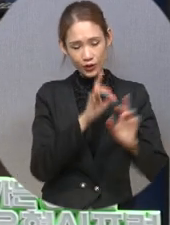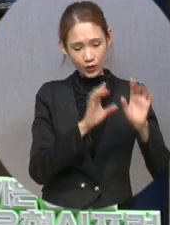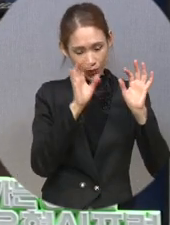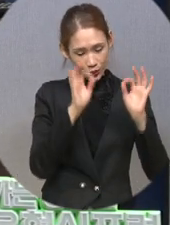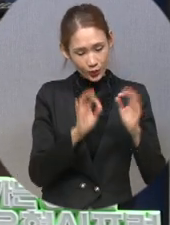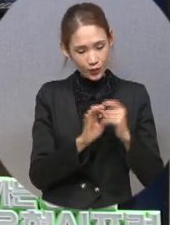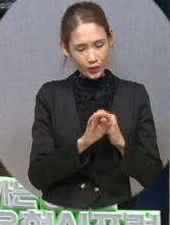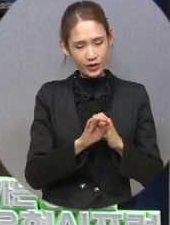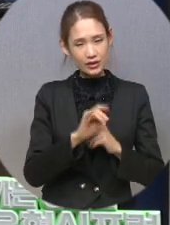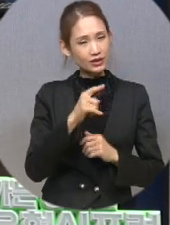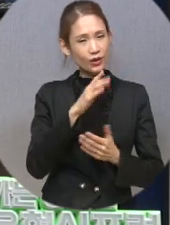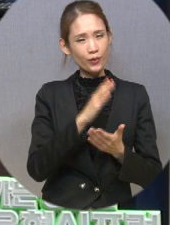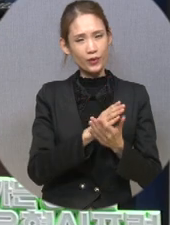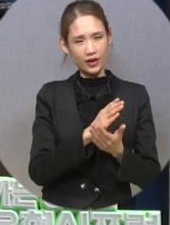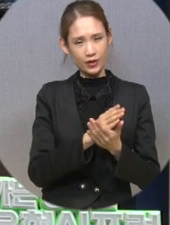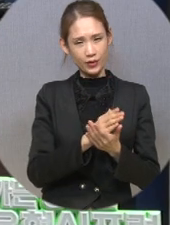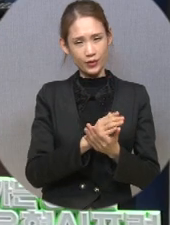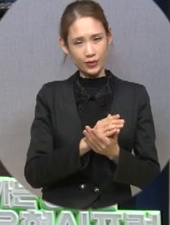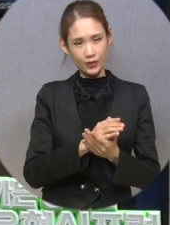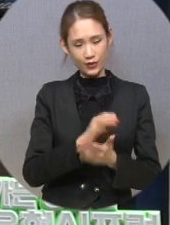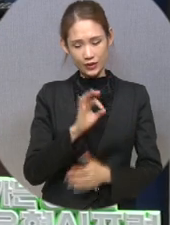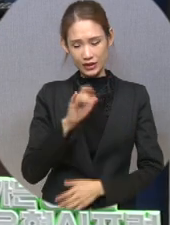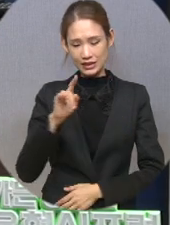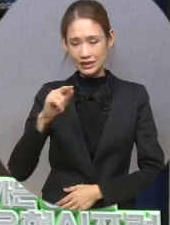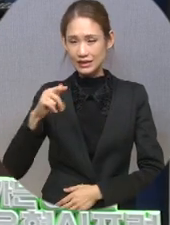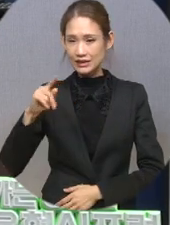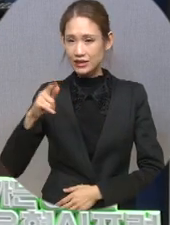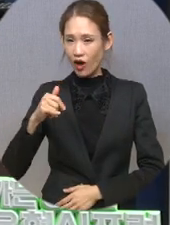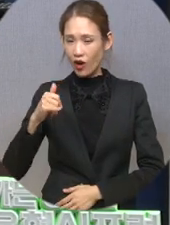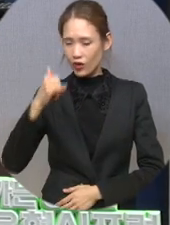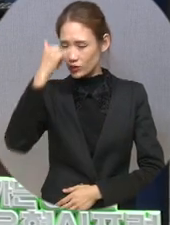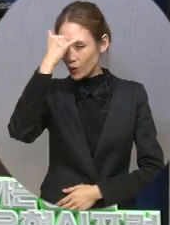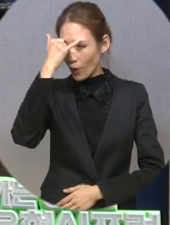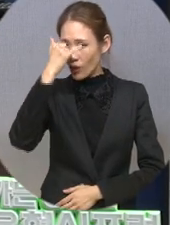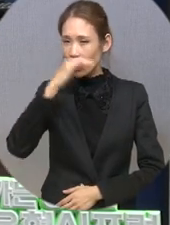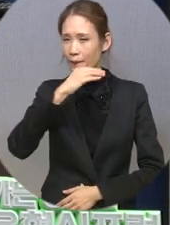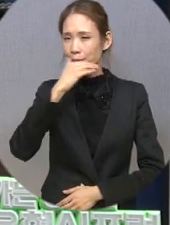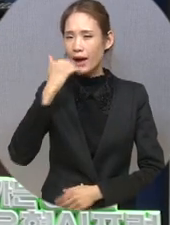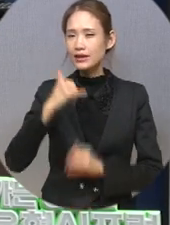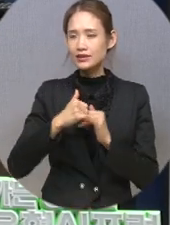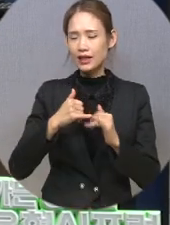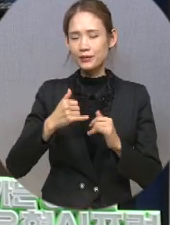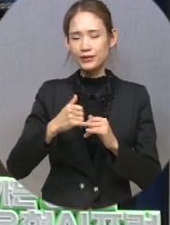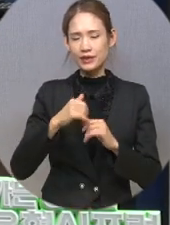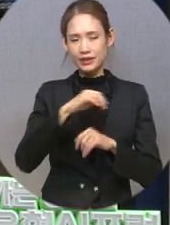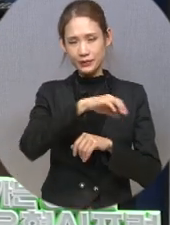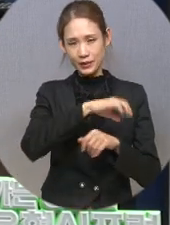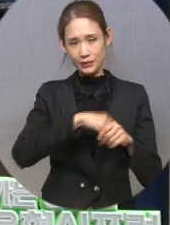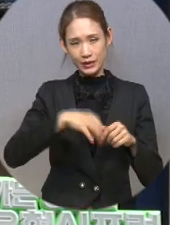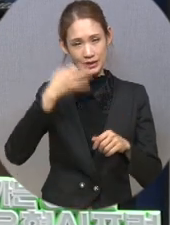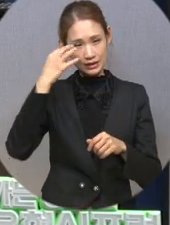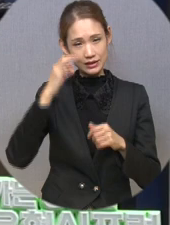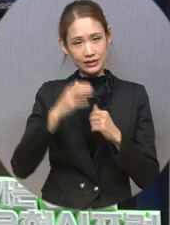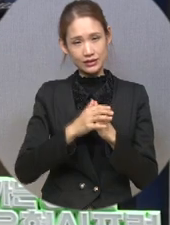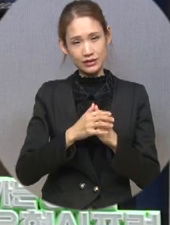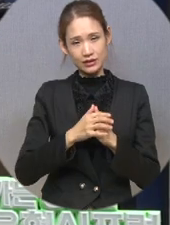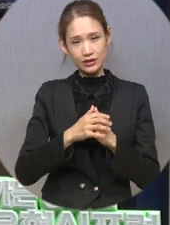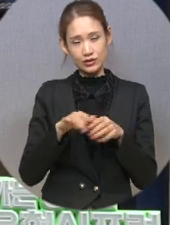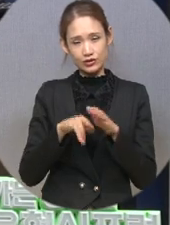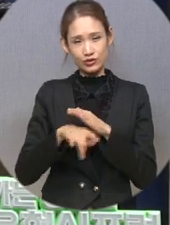스펙이나 학력보다는 인성이 바른 친구들이 주변으로부터 인정받고 소위 출세라는 걸